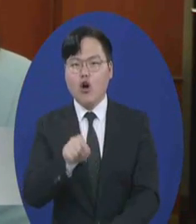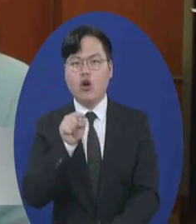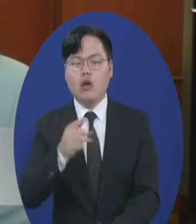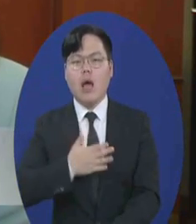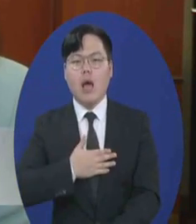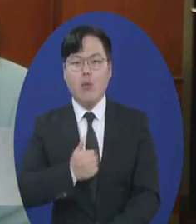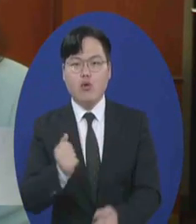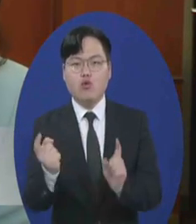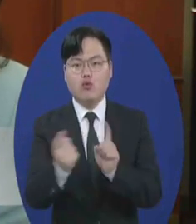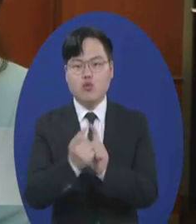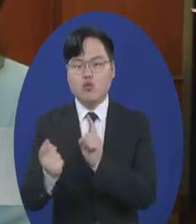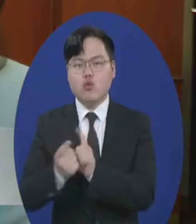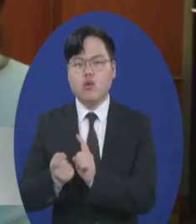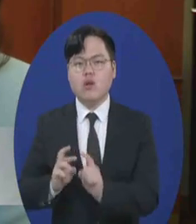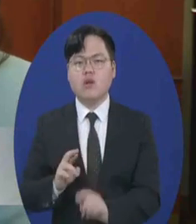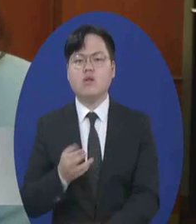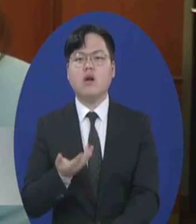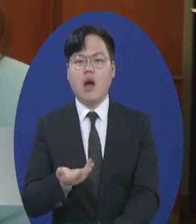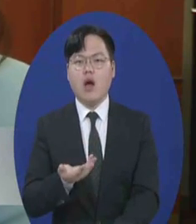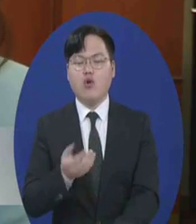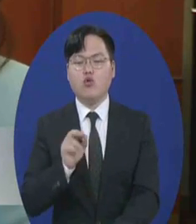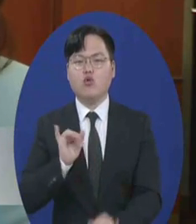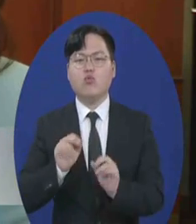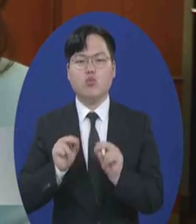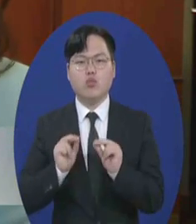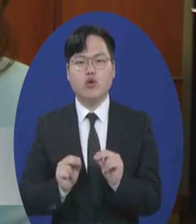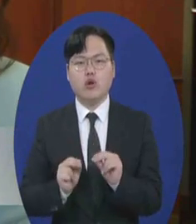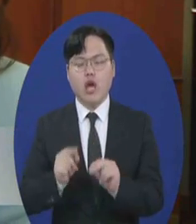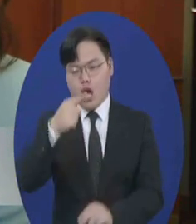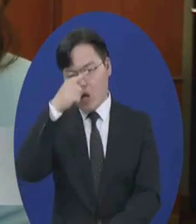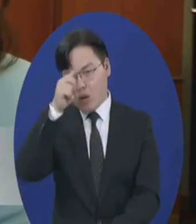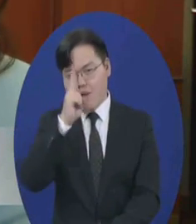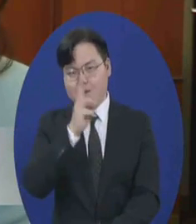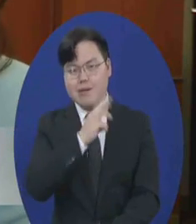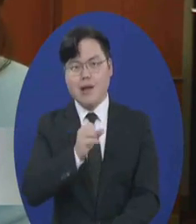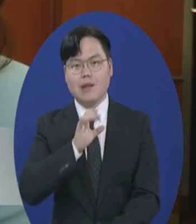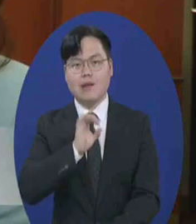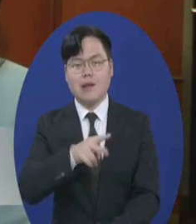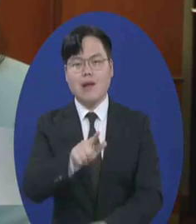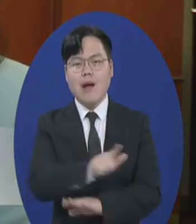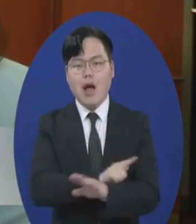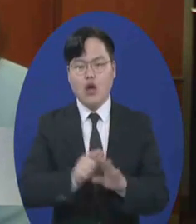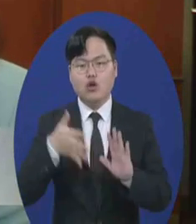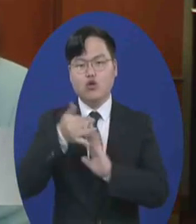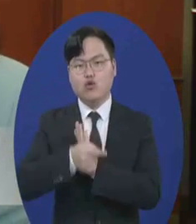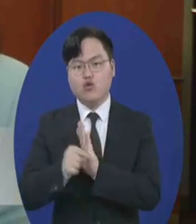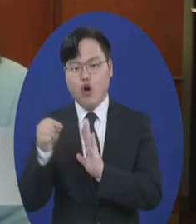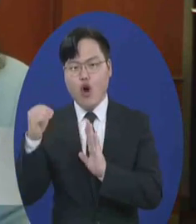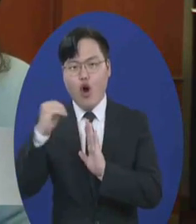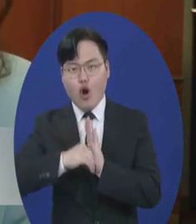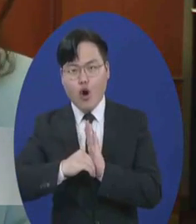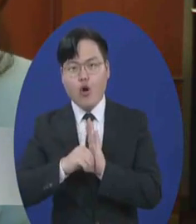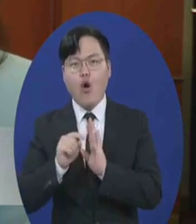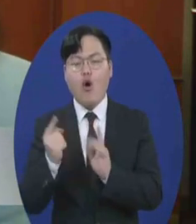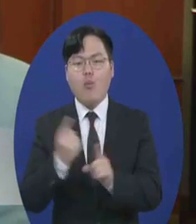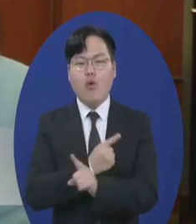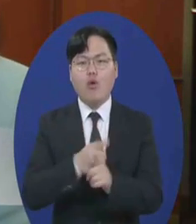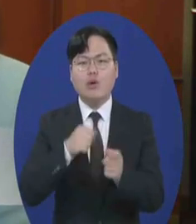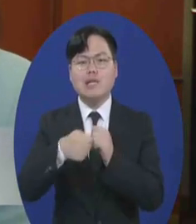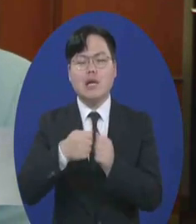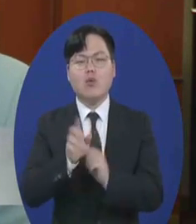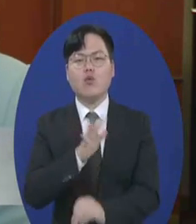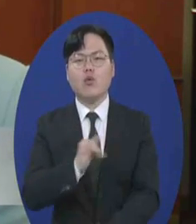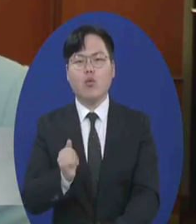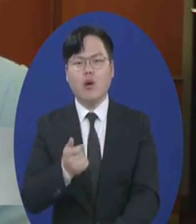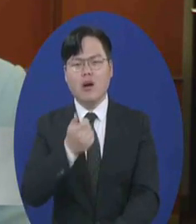эмэлгүүдтэй очиулзаад энэний учир шалтгаан хаана байна? Эсвэл бид нар эрүүл мэндийн даатгалын газарт тэр төсөв хөрөнгийн суулгаж өгсөн маань энэ буруу замаар яваад байна